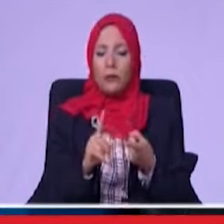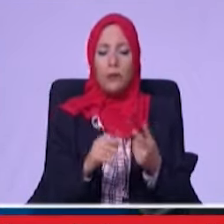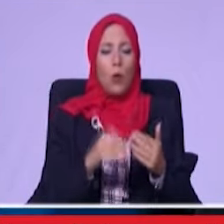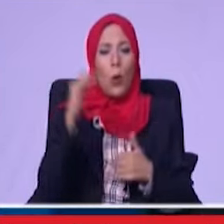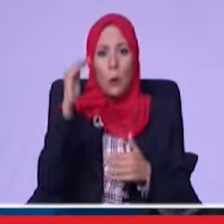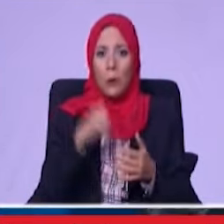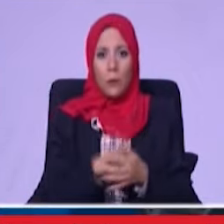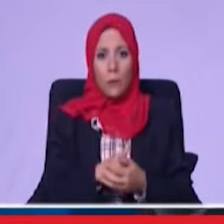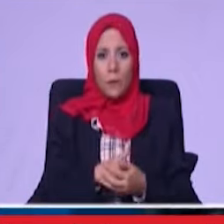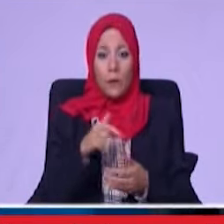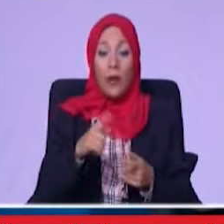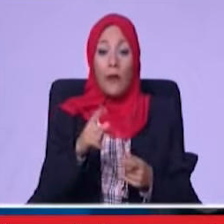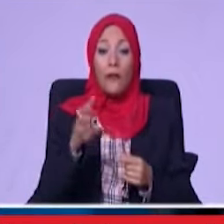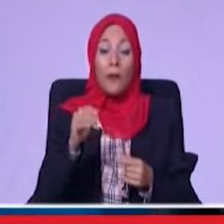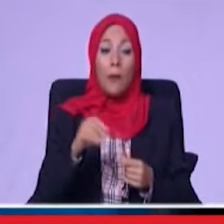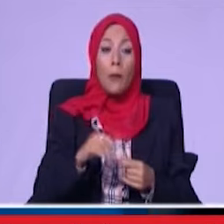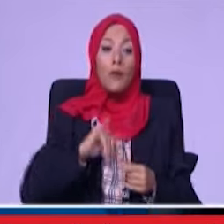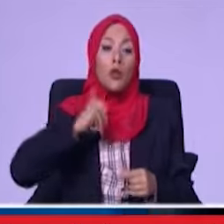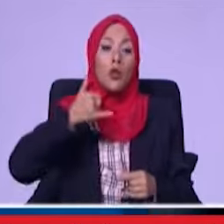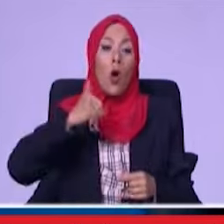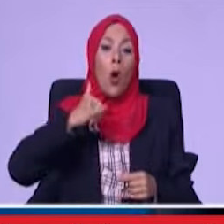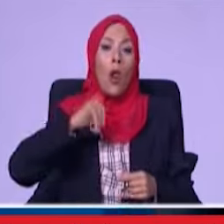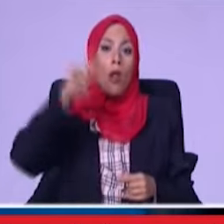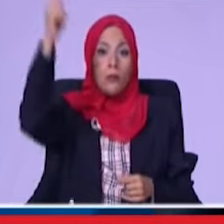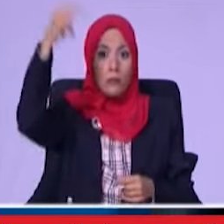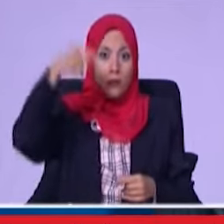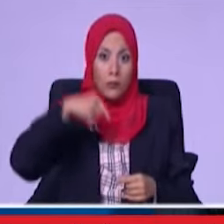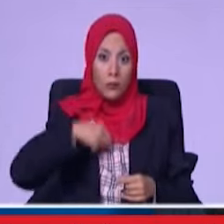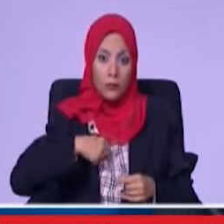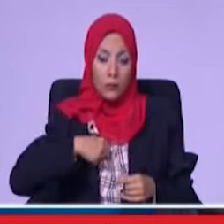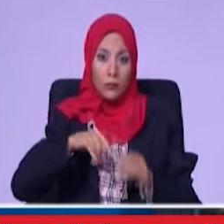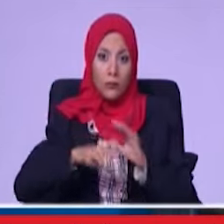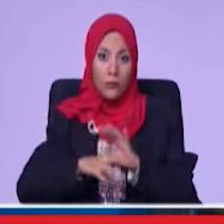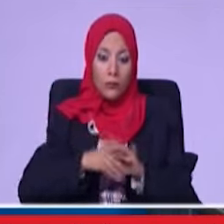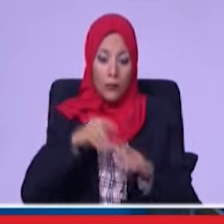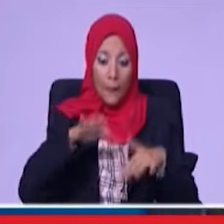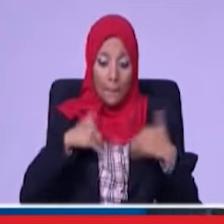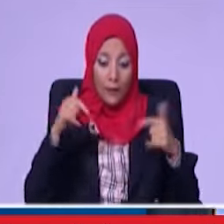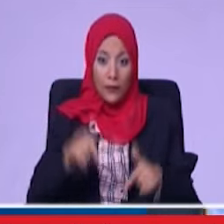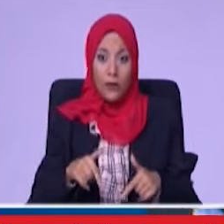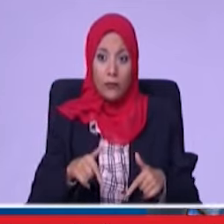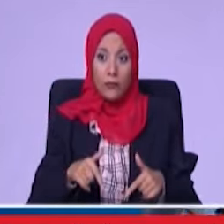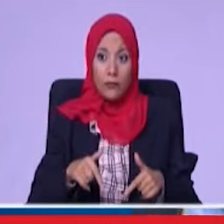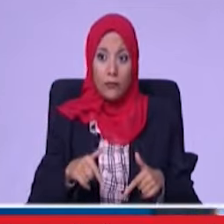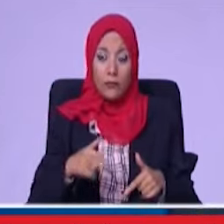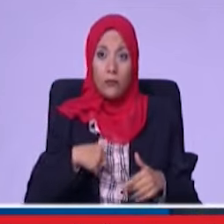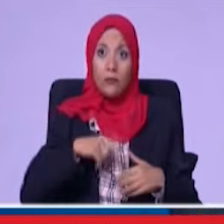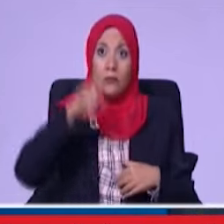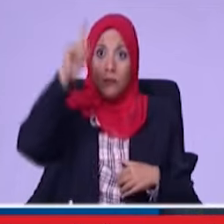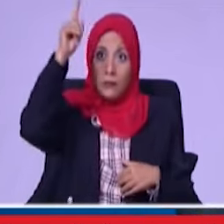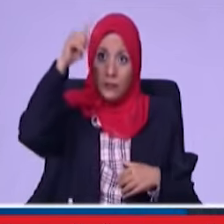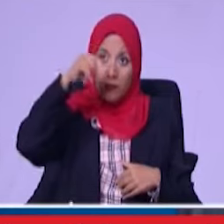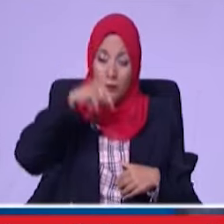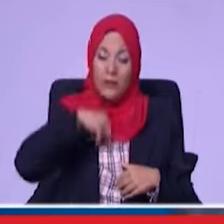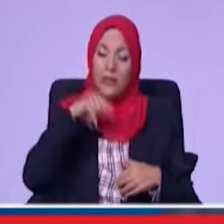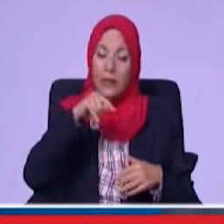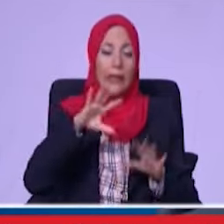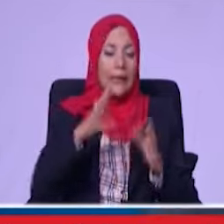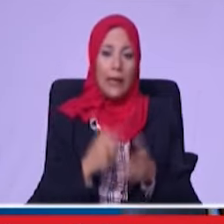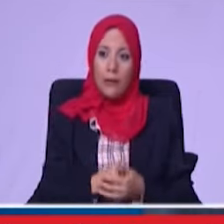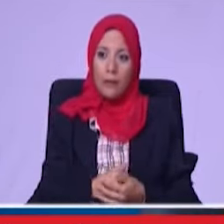في اتصال ما بين المكان الذي دفن فيه الميت وما بين الروح في البرزخ. ازاي يعني؟ أنا